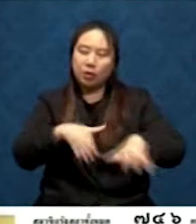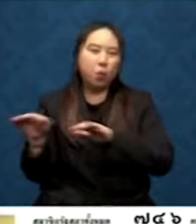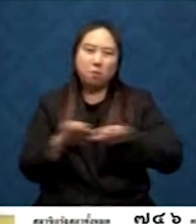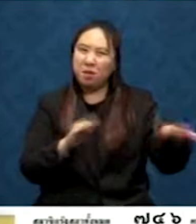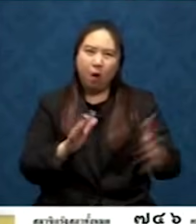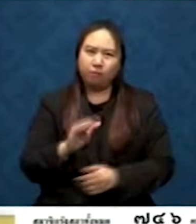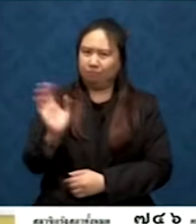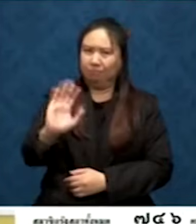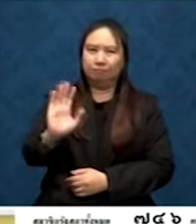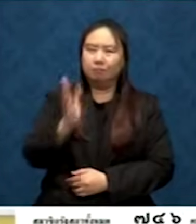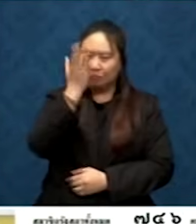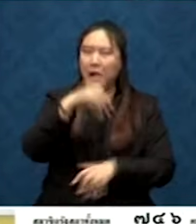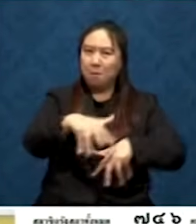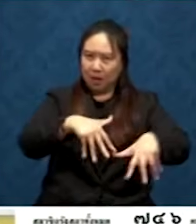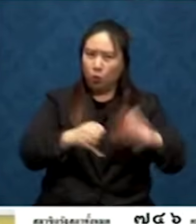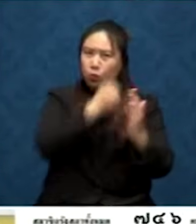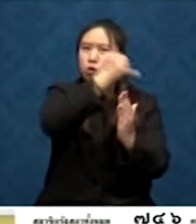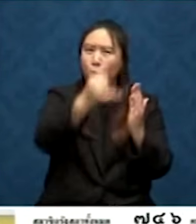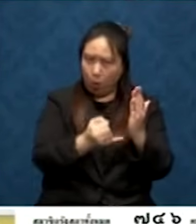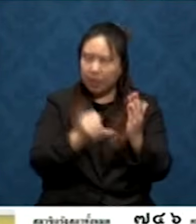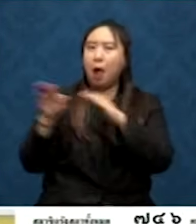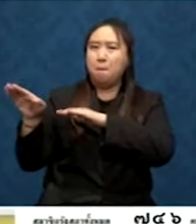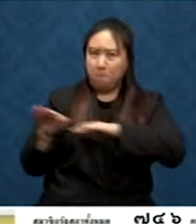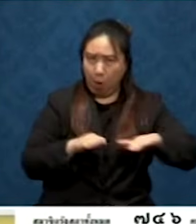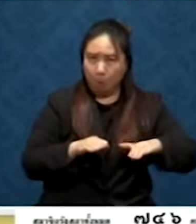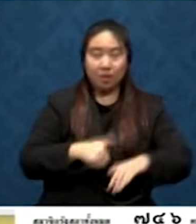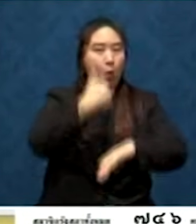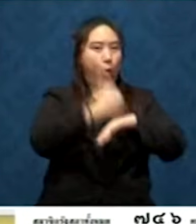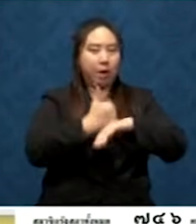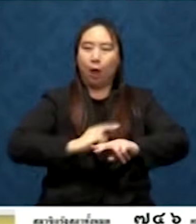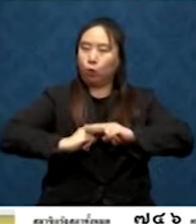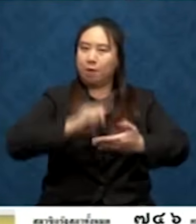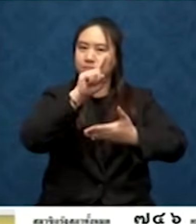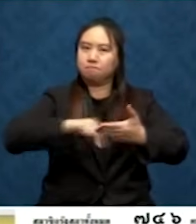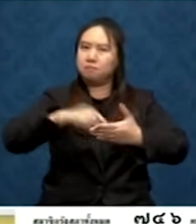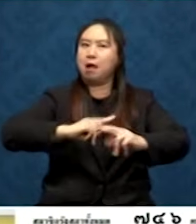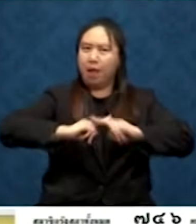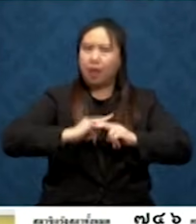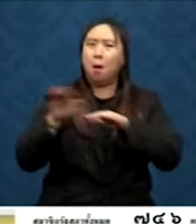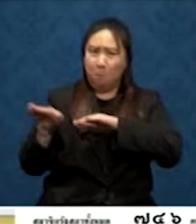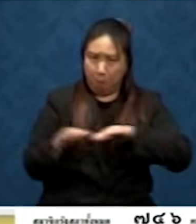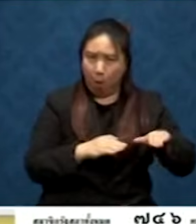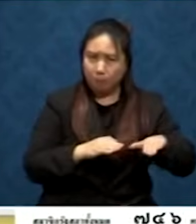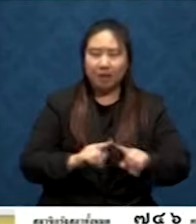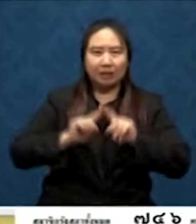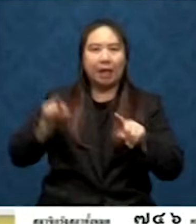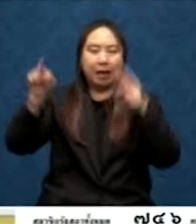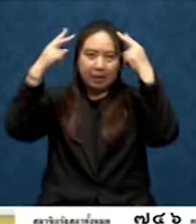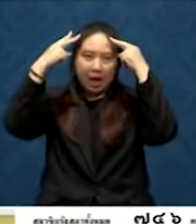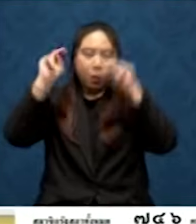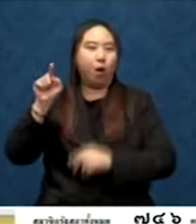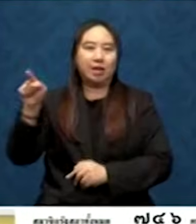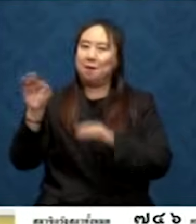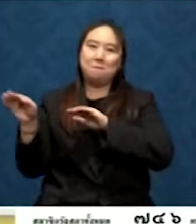ผมคิดว่าประชาชนทุกจังหวัดพร้อมมากครับที่จะเลือกผู้ว่าของตนเองผมคิดว่าท่านนายกเองครับที่ไม่พร้อม